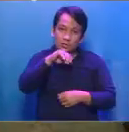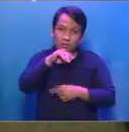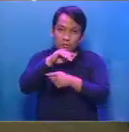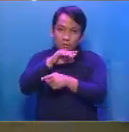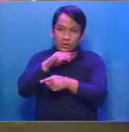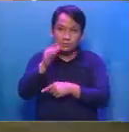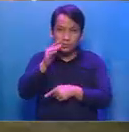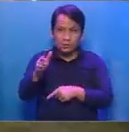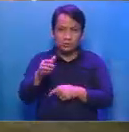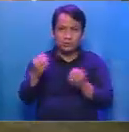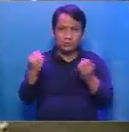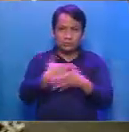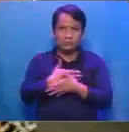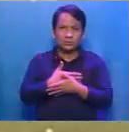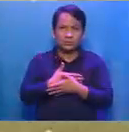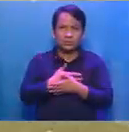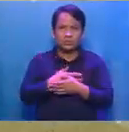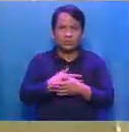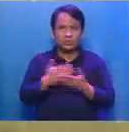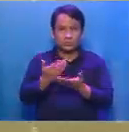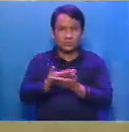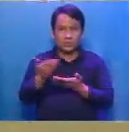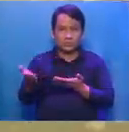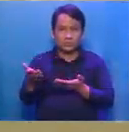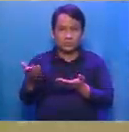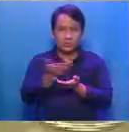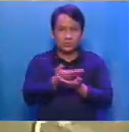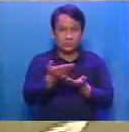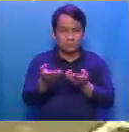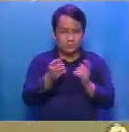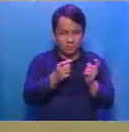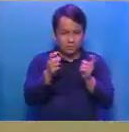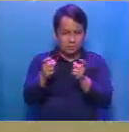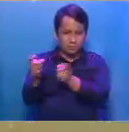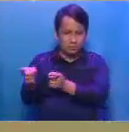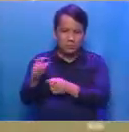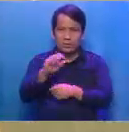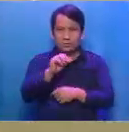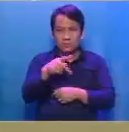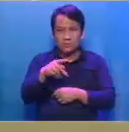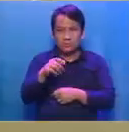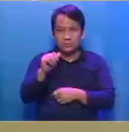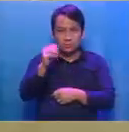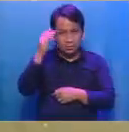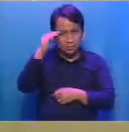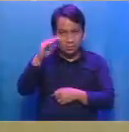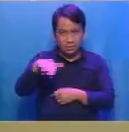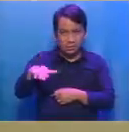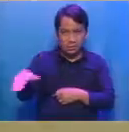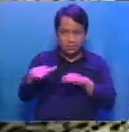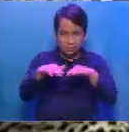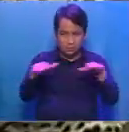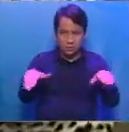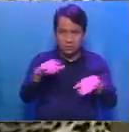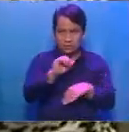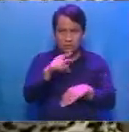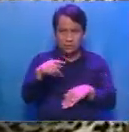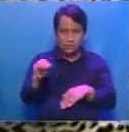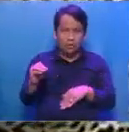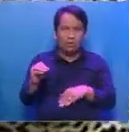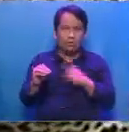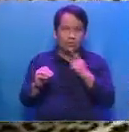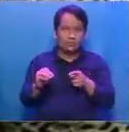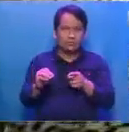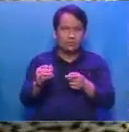isinantabi muna ang takot sa virus. Makabili lang ng mga panregalo sa kanyang mga apo. Kahit hindi man lang nasa loob ng